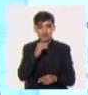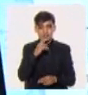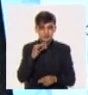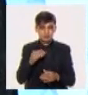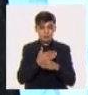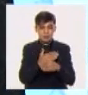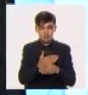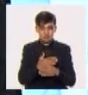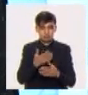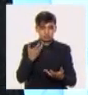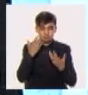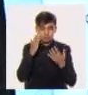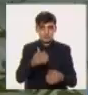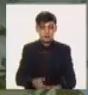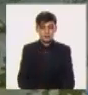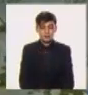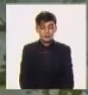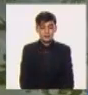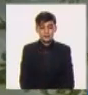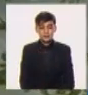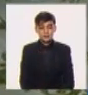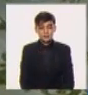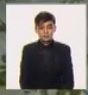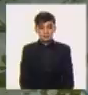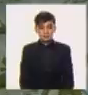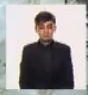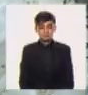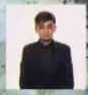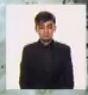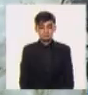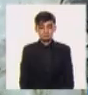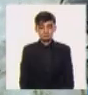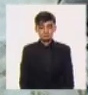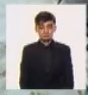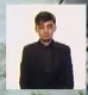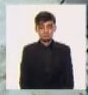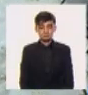поможет разобраться. Нургали Карабаев, Думан Сулейменов, Информбюро, Алматы.